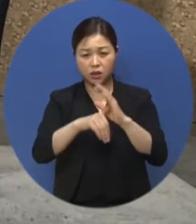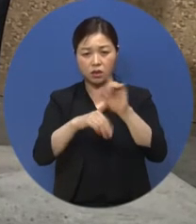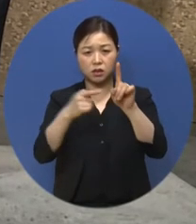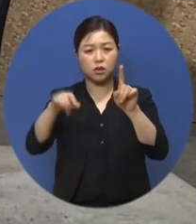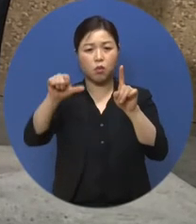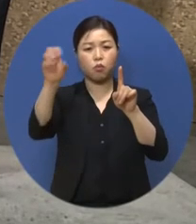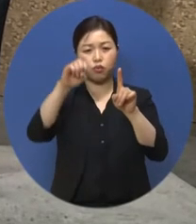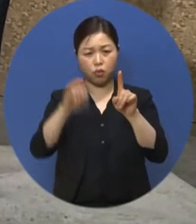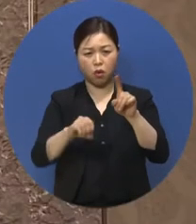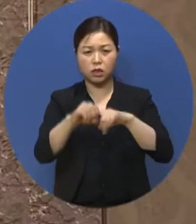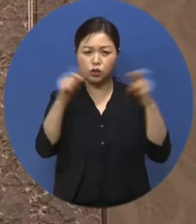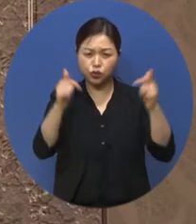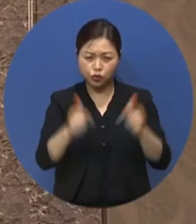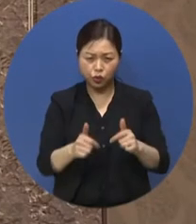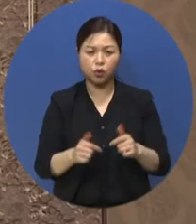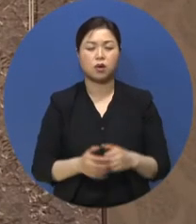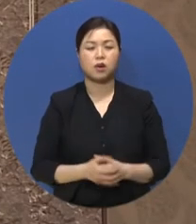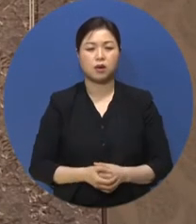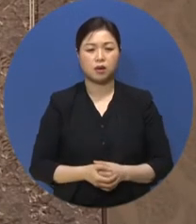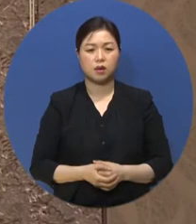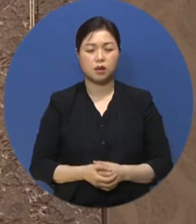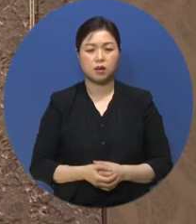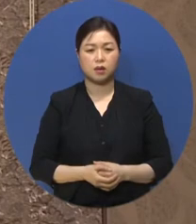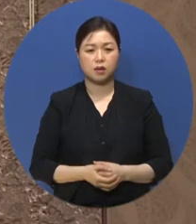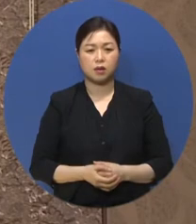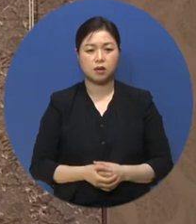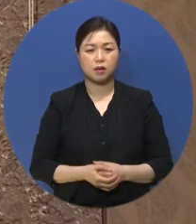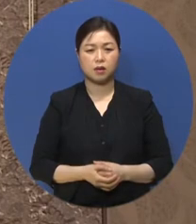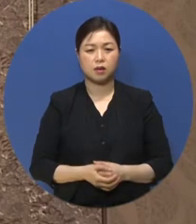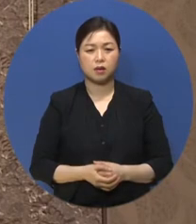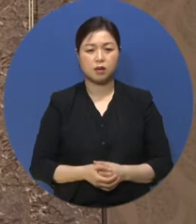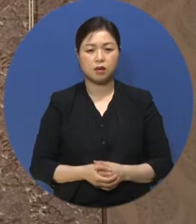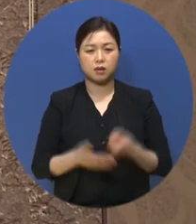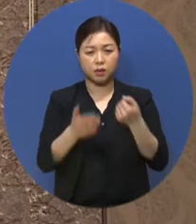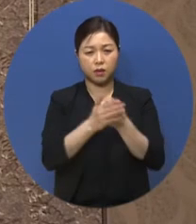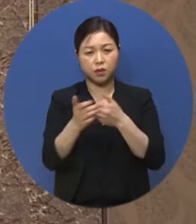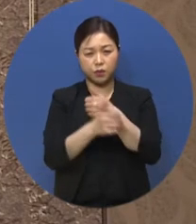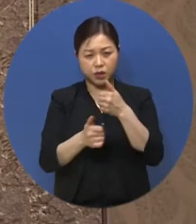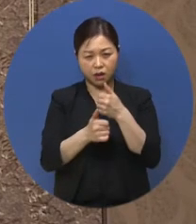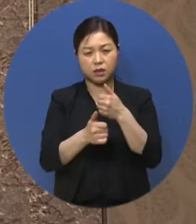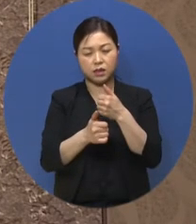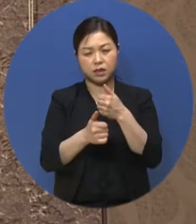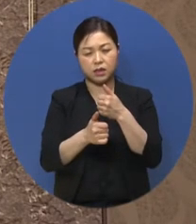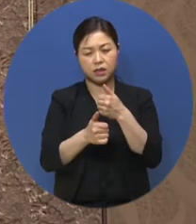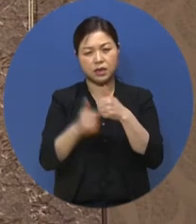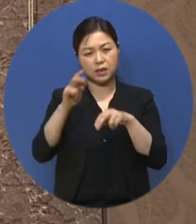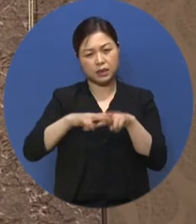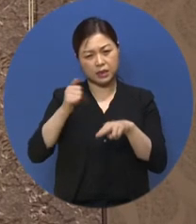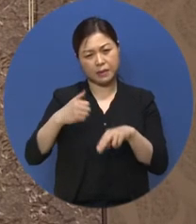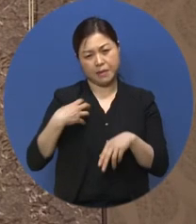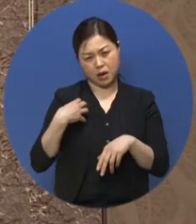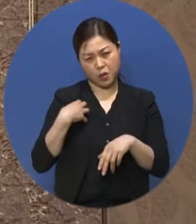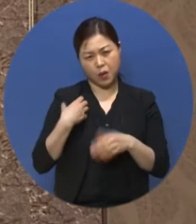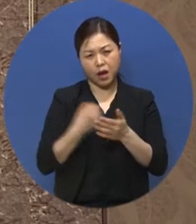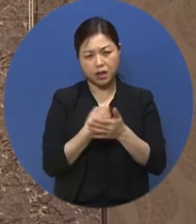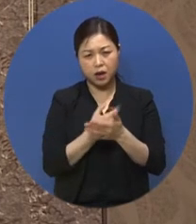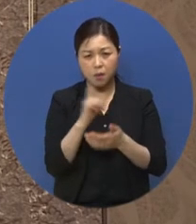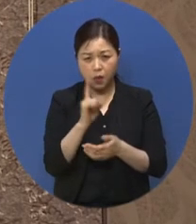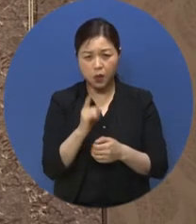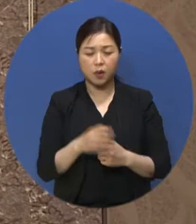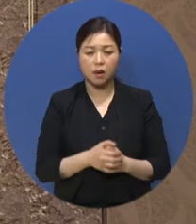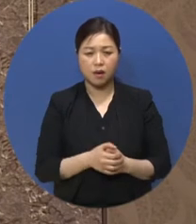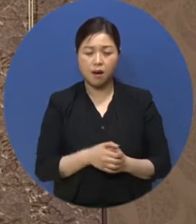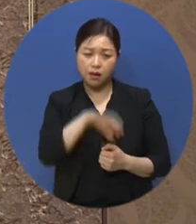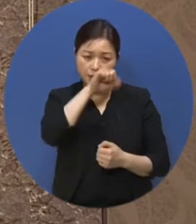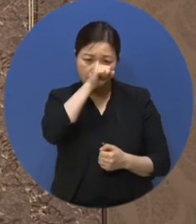이런 식으로 계속 줄고 있어요, 거꾸로. 그러다 보니까 제가 위원장 맡고 안타까웠던 부분이 진짜 뭐